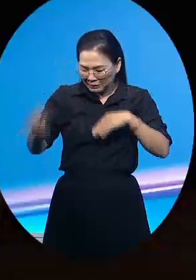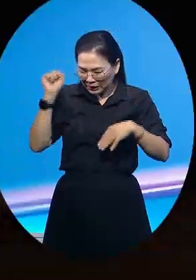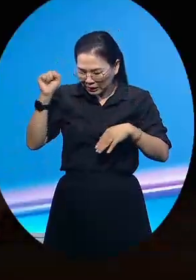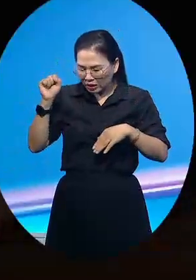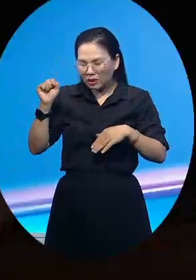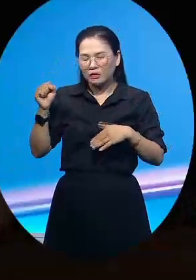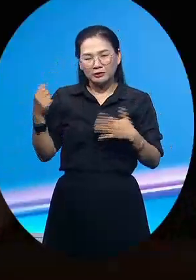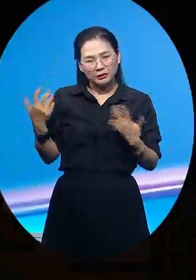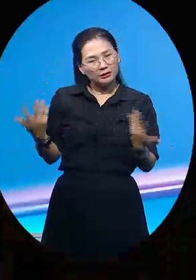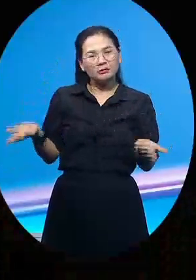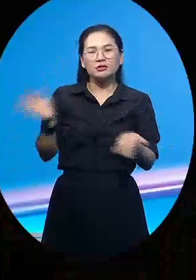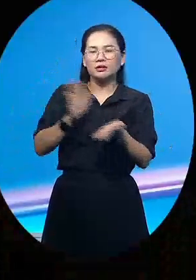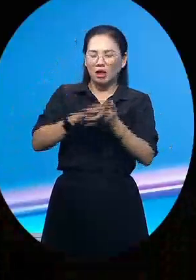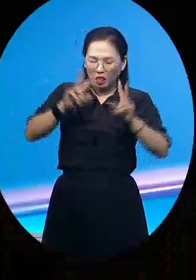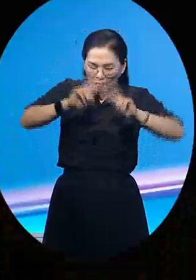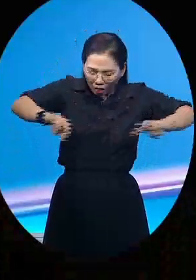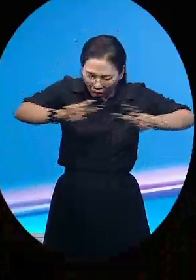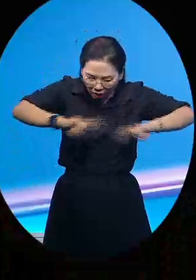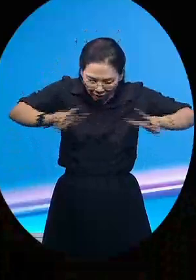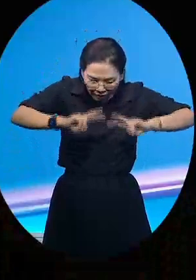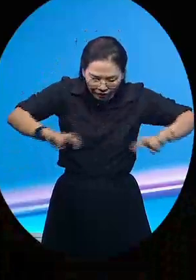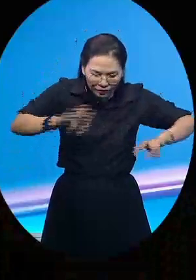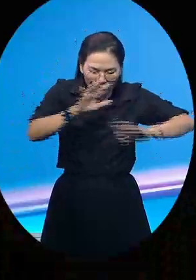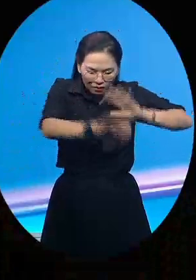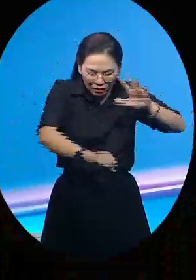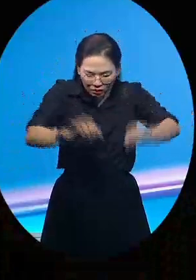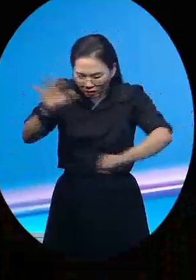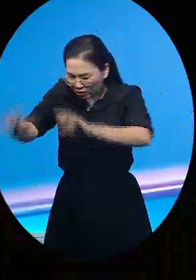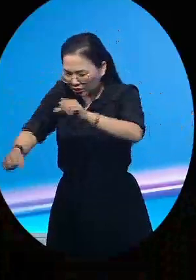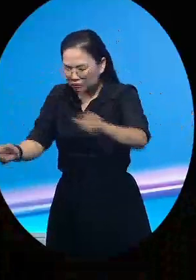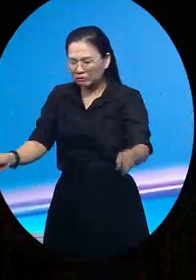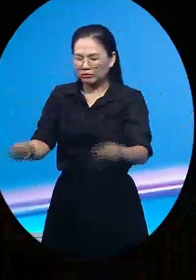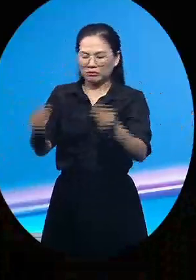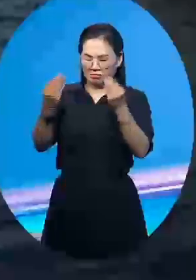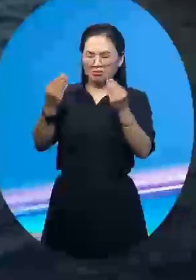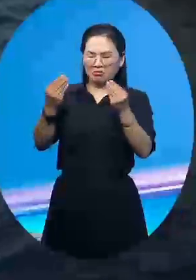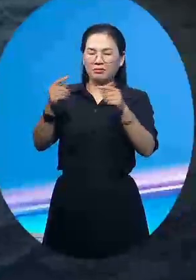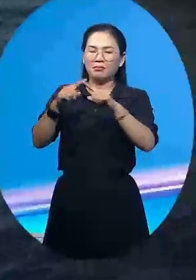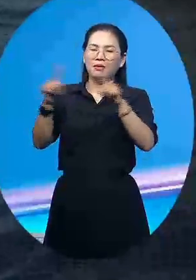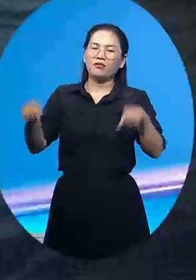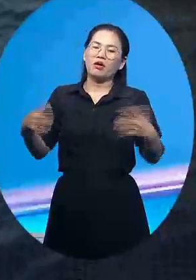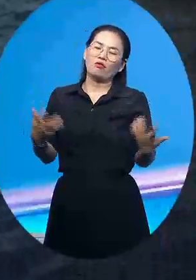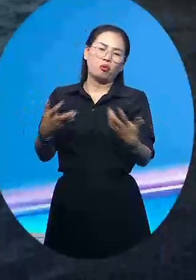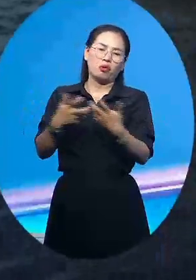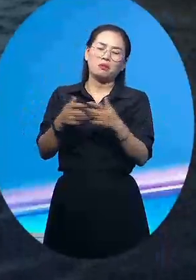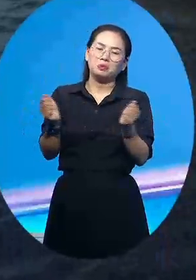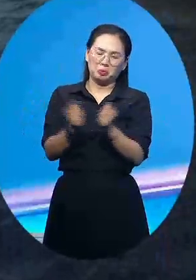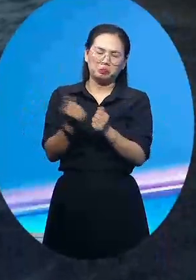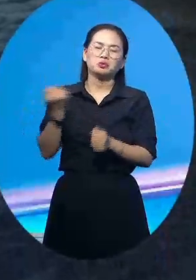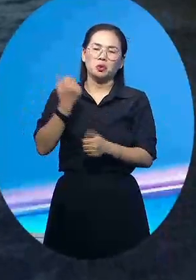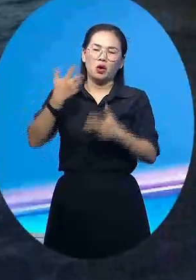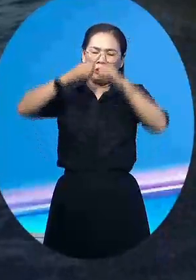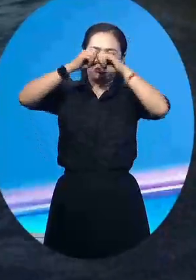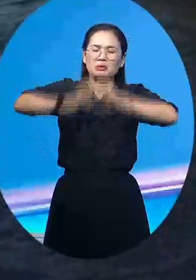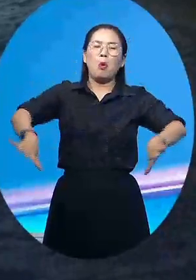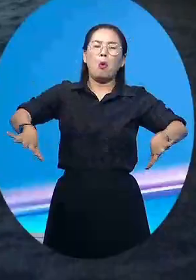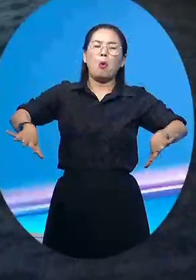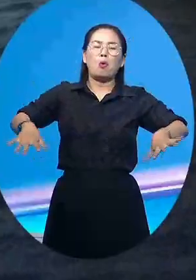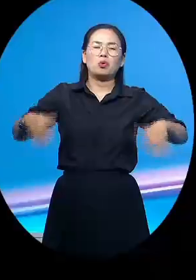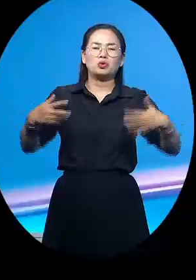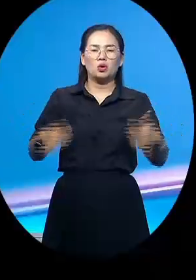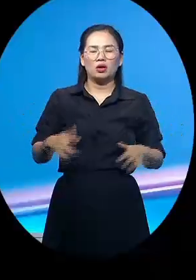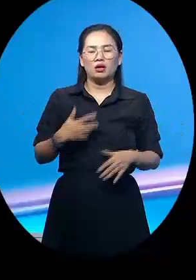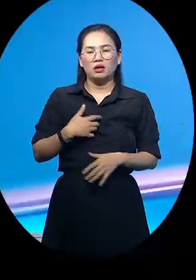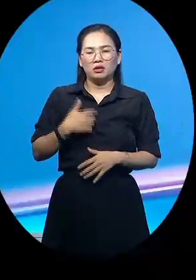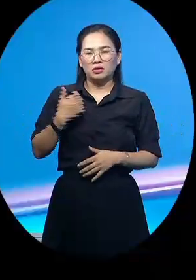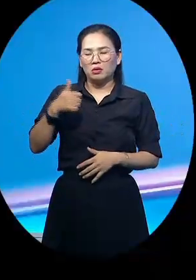sau đó đã tìm thấy thêm các mảnh vỡ sau khi tham khảo ý kiến của các chuyên gia Mảnh Vỡ phù hợp với kịch bản nổ trong buồng áp suất Chúng tôi đã ngay